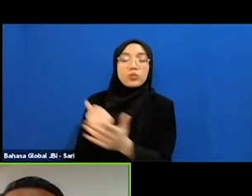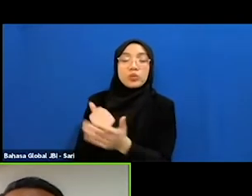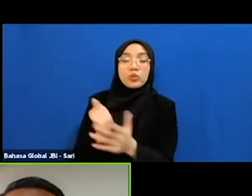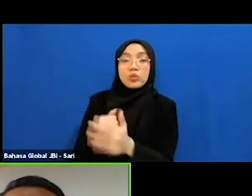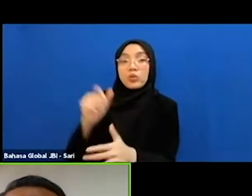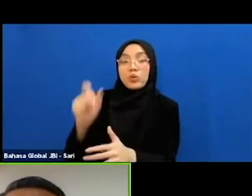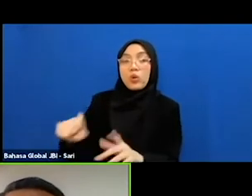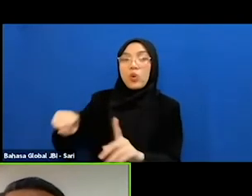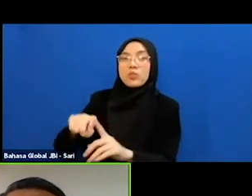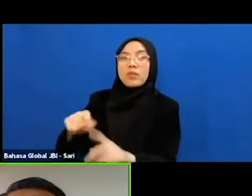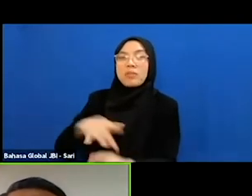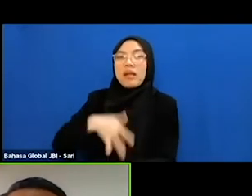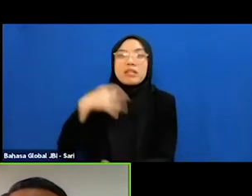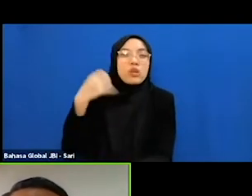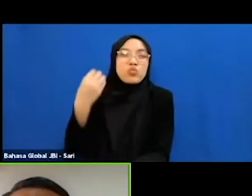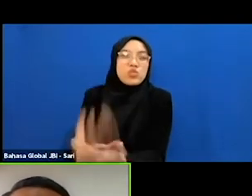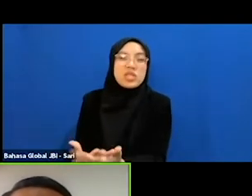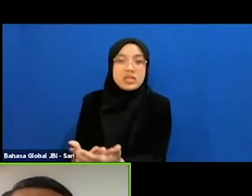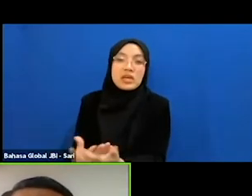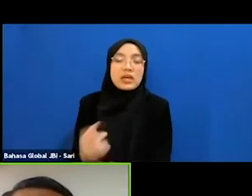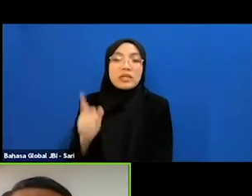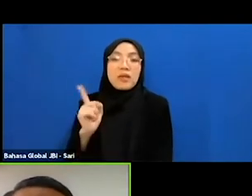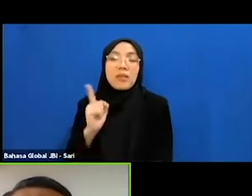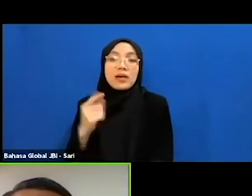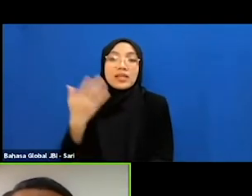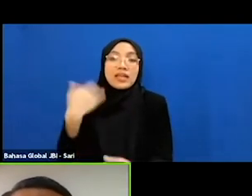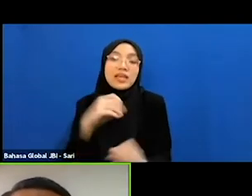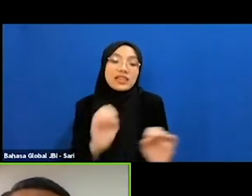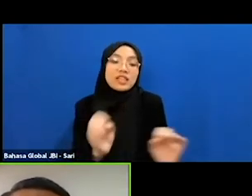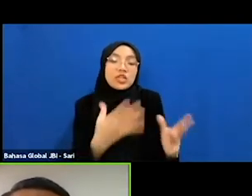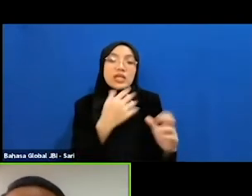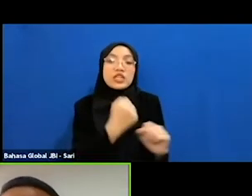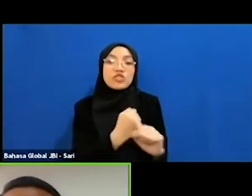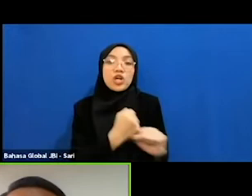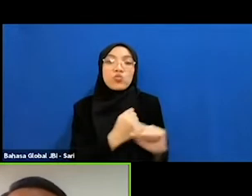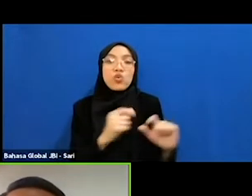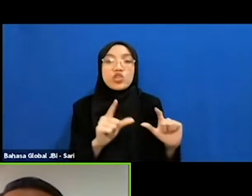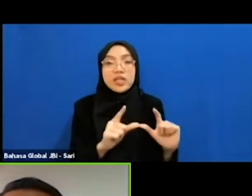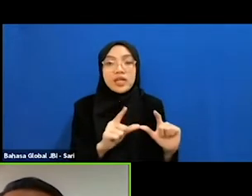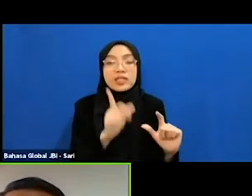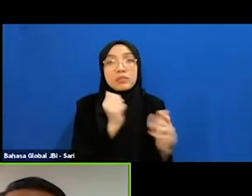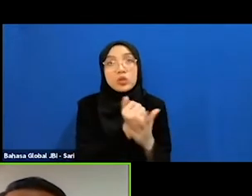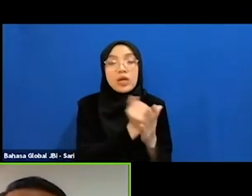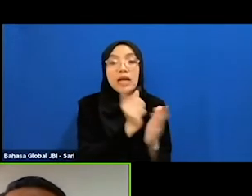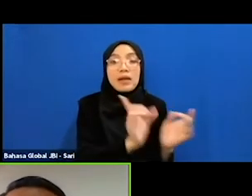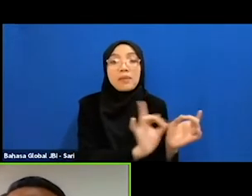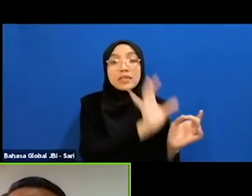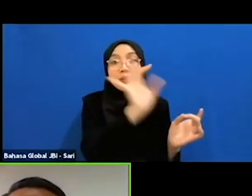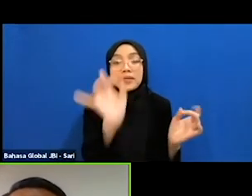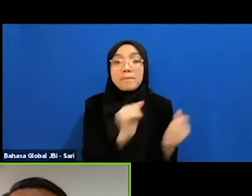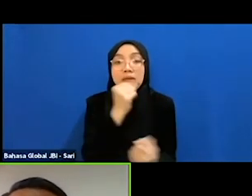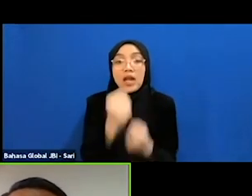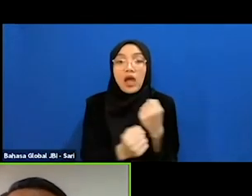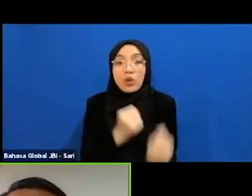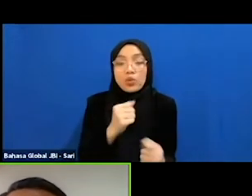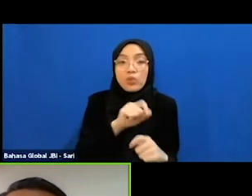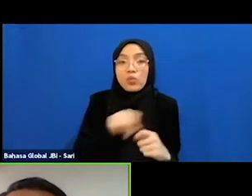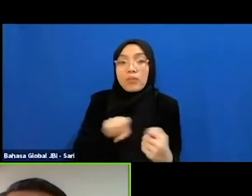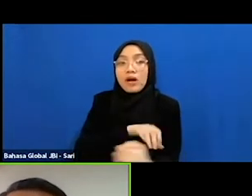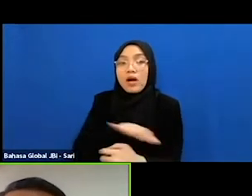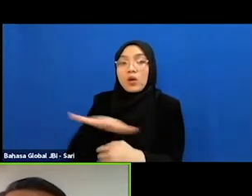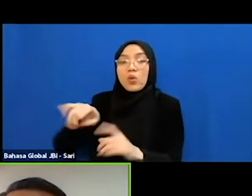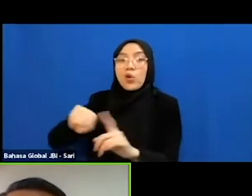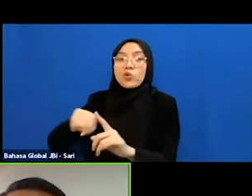dirugikan karena greenwashing tadi salah satunya ya ada macam-macam Tata perilaku yang menyebabkan